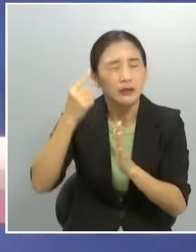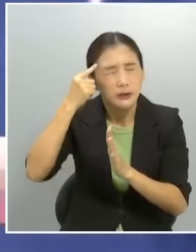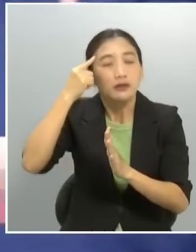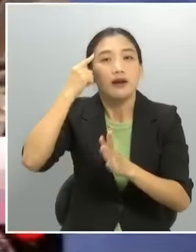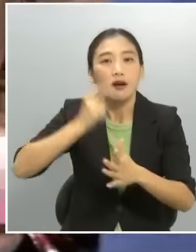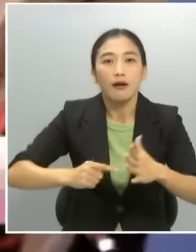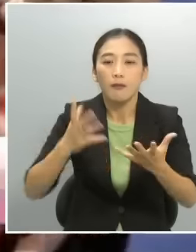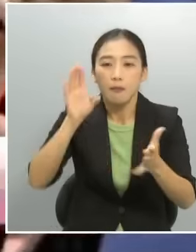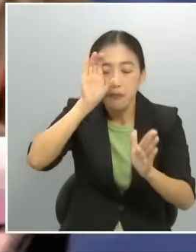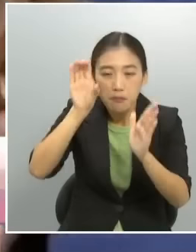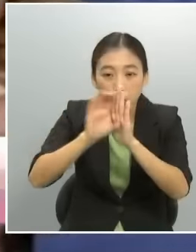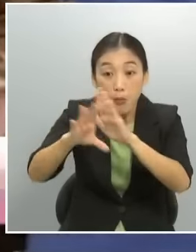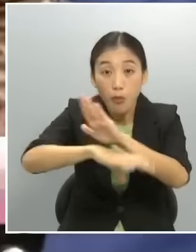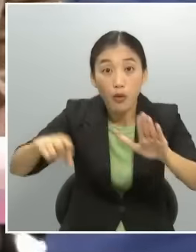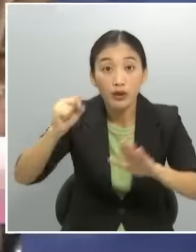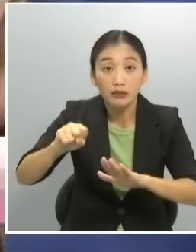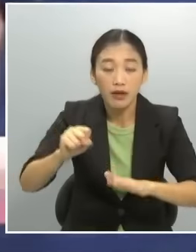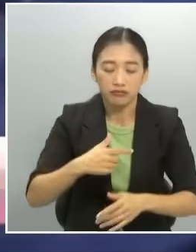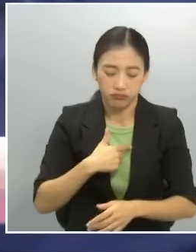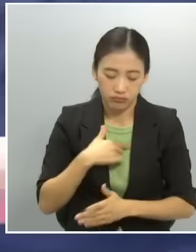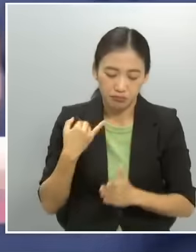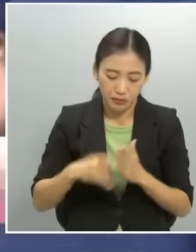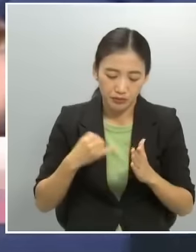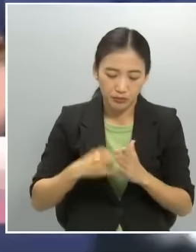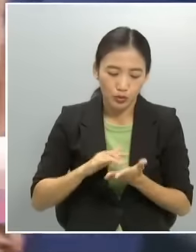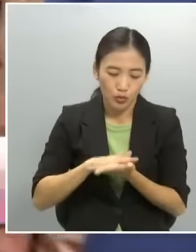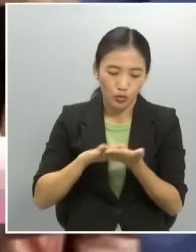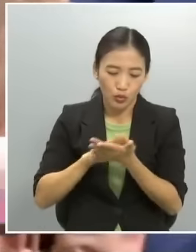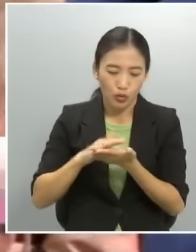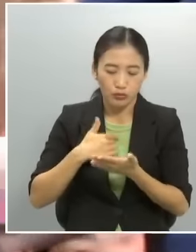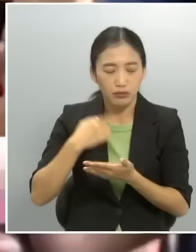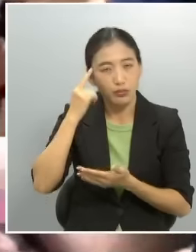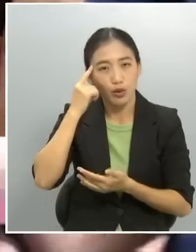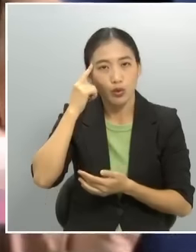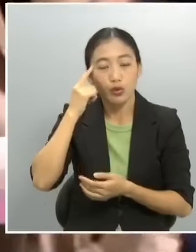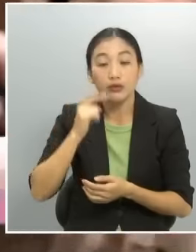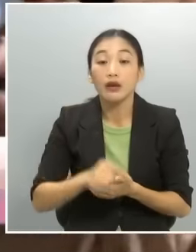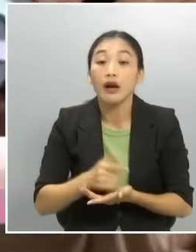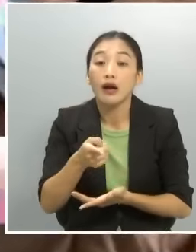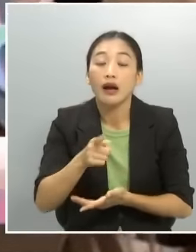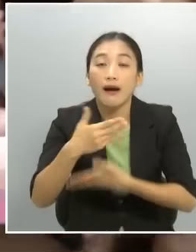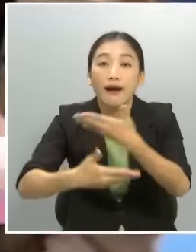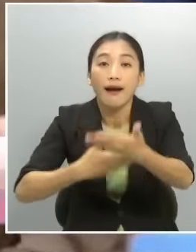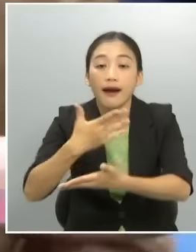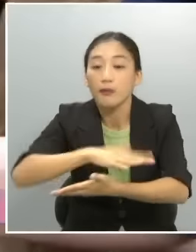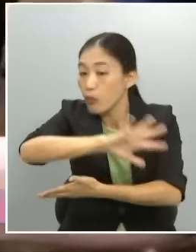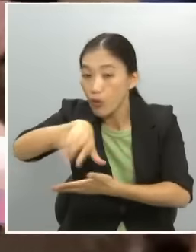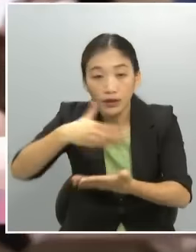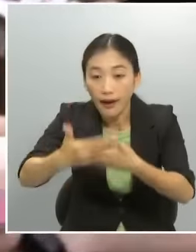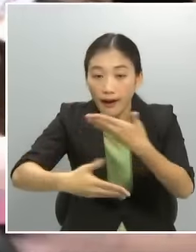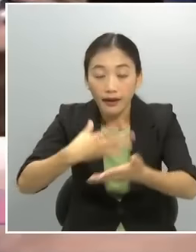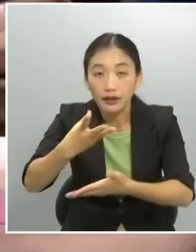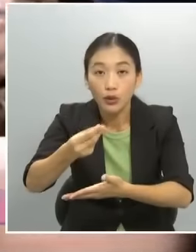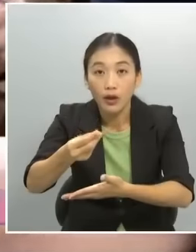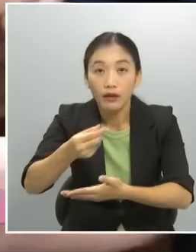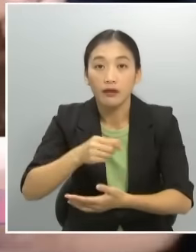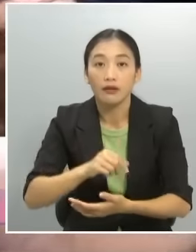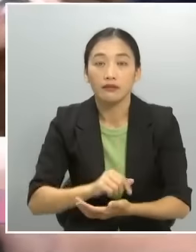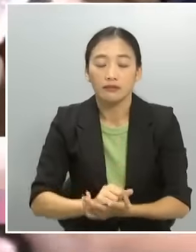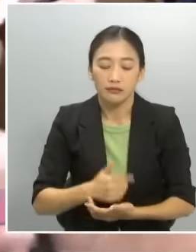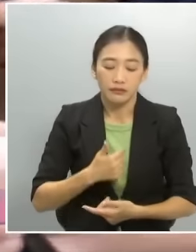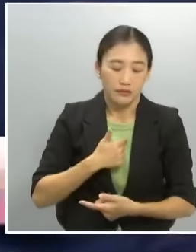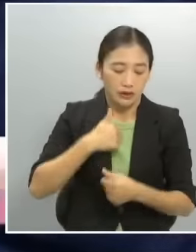แล้วครับ แล้วรู้ไหมว่ารูปมีมูลค่าขายได ้ไม่รู้ครับ เราเอาไปขายเท่าไหร่อะคะทั้งหมดเท่าไหร่คะที่เอาไปที่ไปขาย ไปขายเท่าไหร่ ผม